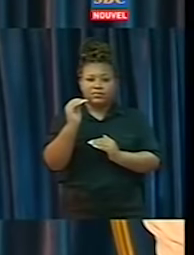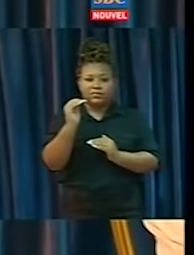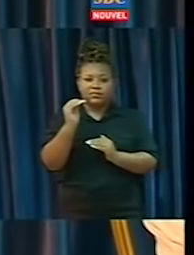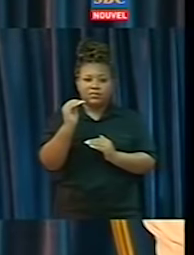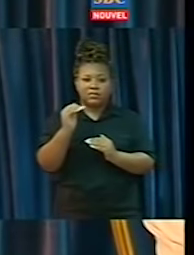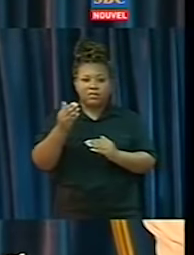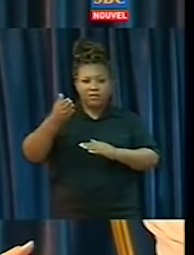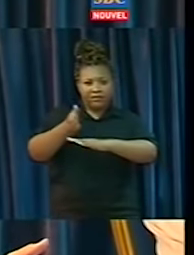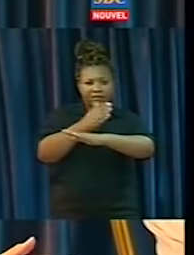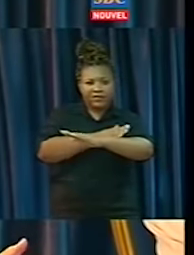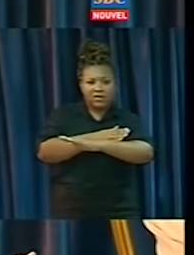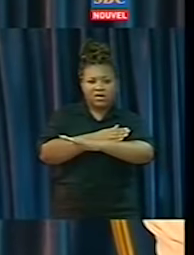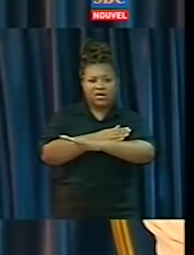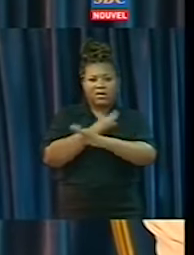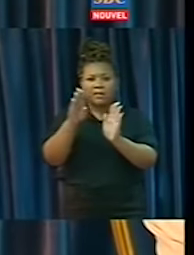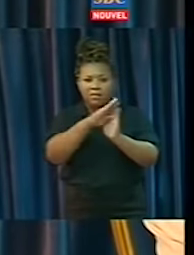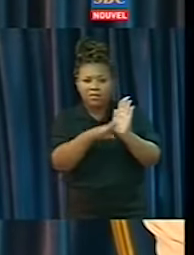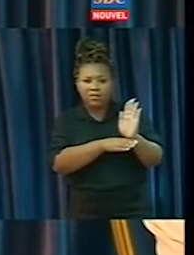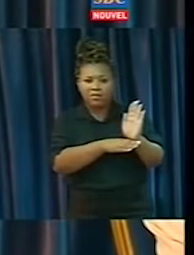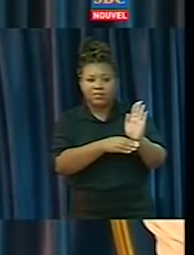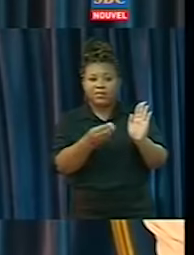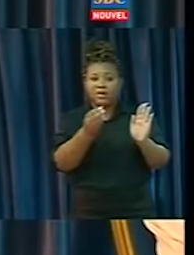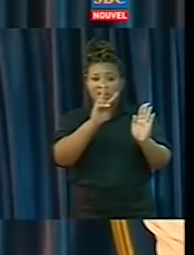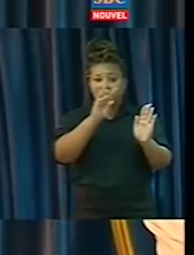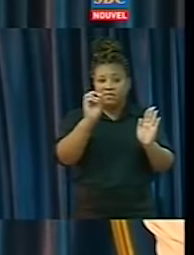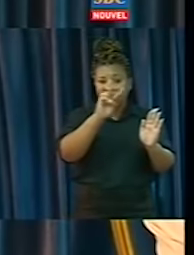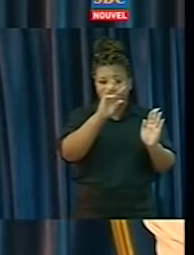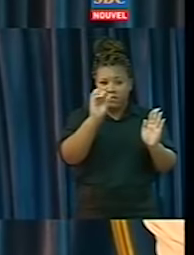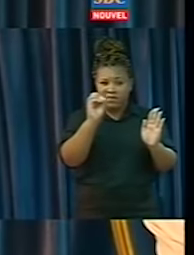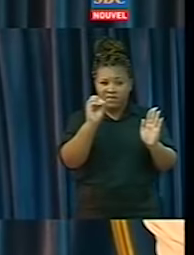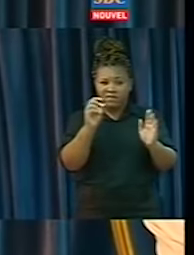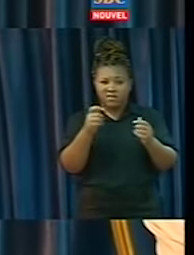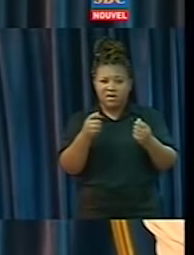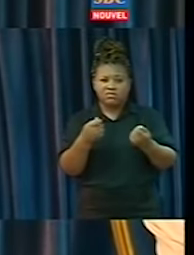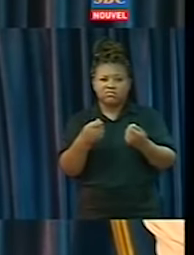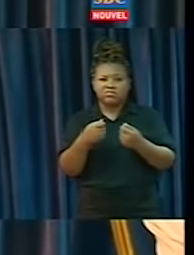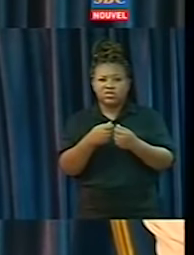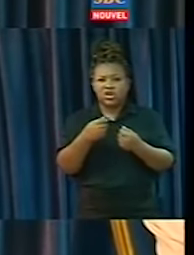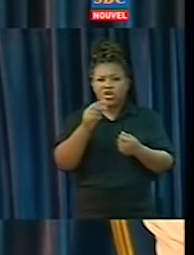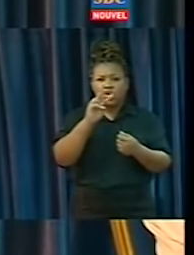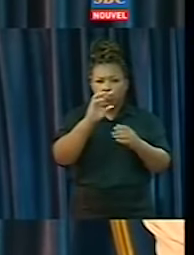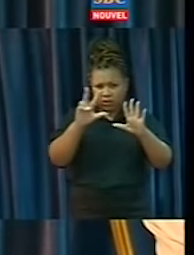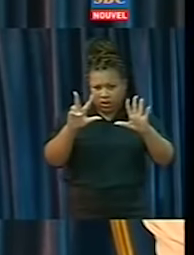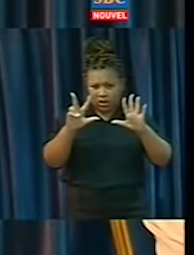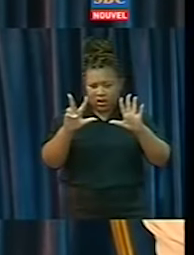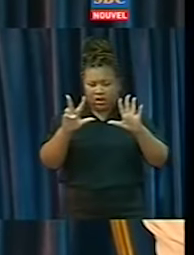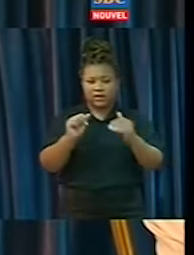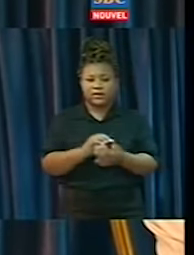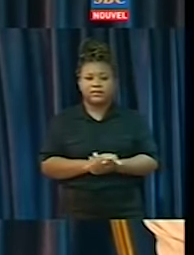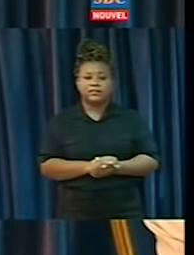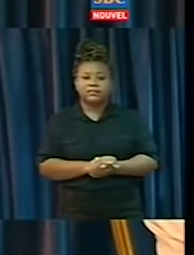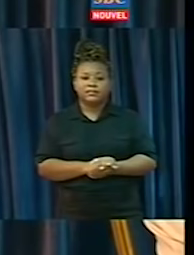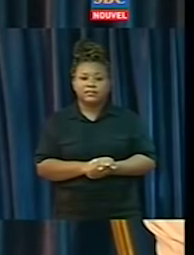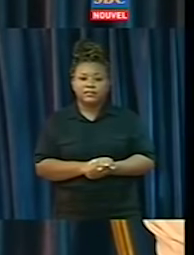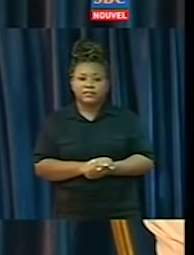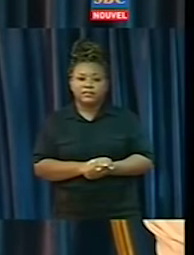est présenté, le budget avant, depuis 2008, nous avons fait un fiscal surplus à peu près 2,5% tous les années. Si nous pouvons